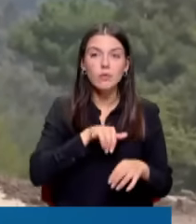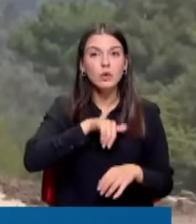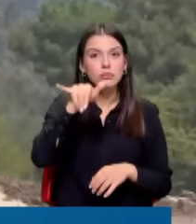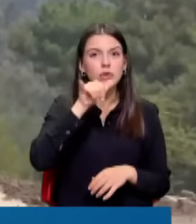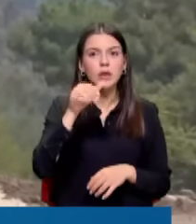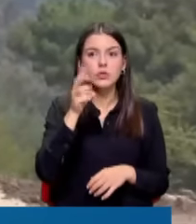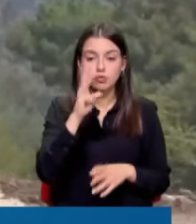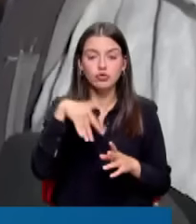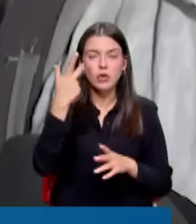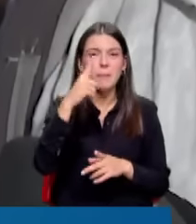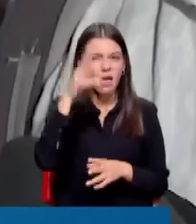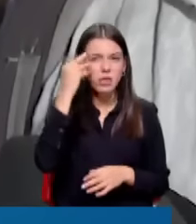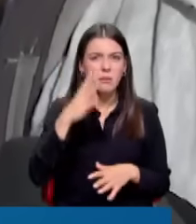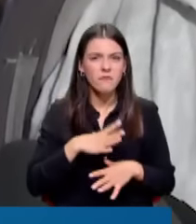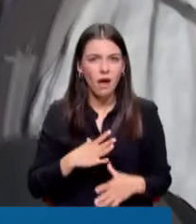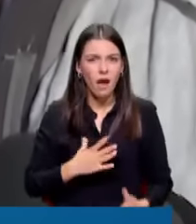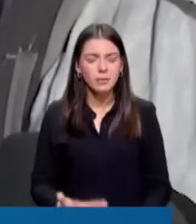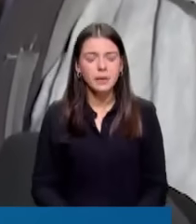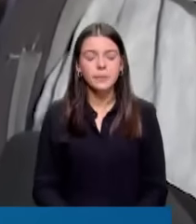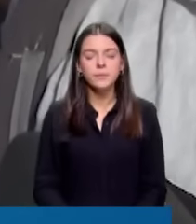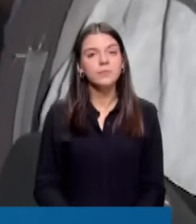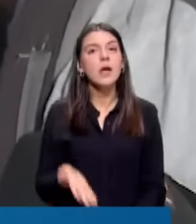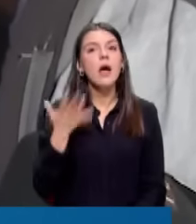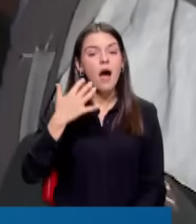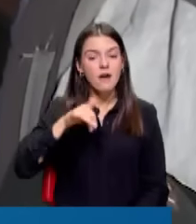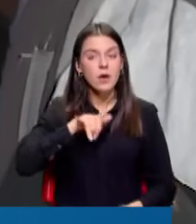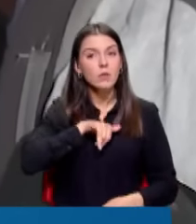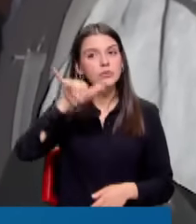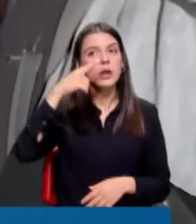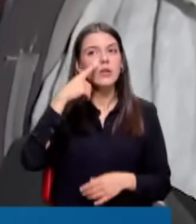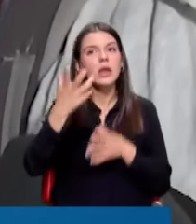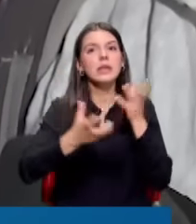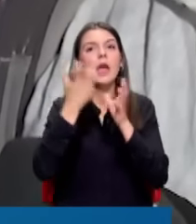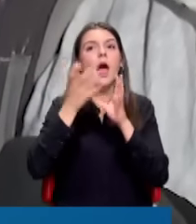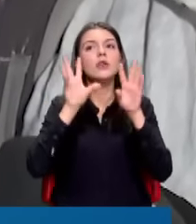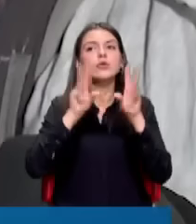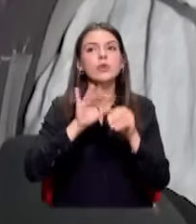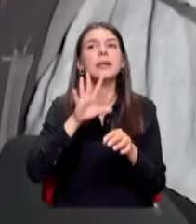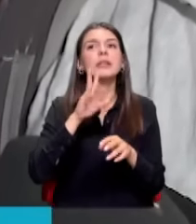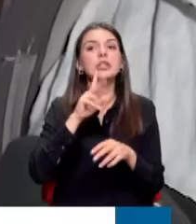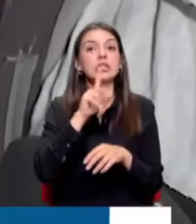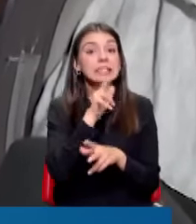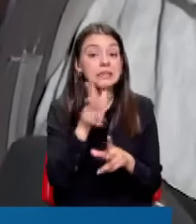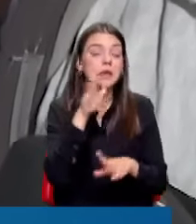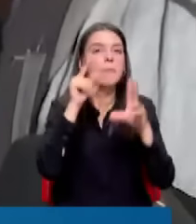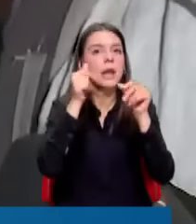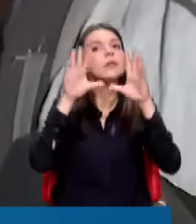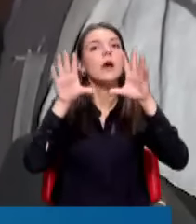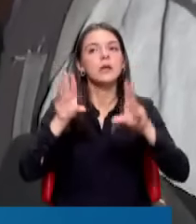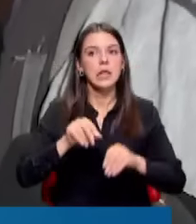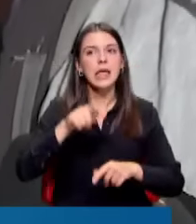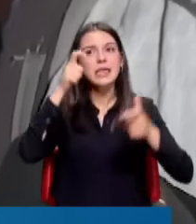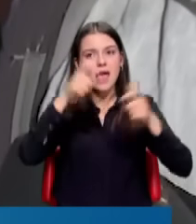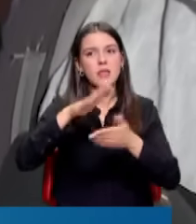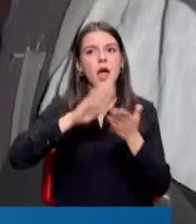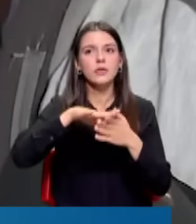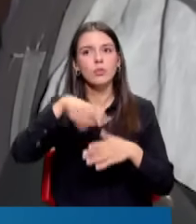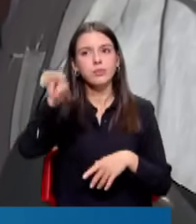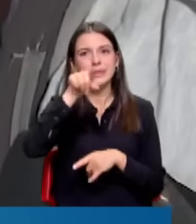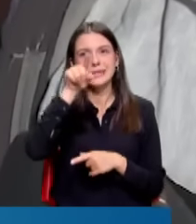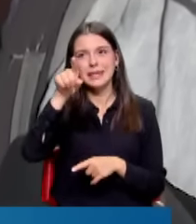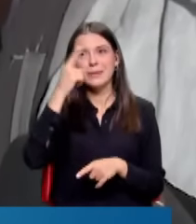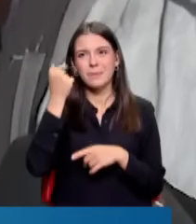olmasının bir anlamı var mı? Hava araçları yangını söndürmez. Sadece şiddetini azaltır. Yerdeki arkadaşlar, siz onları buradan